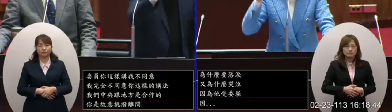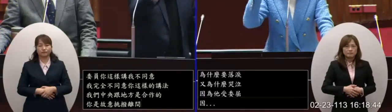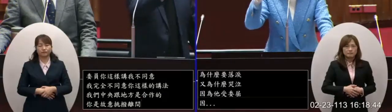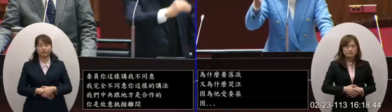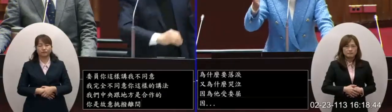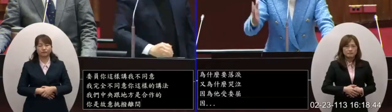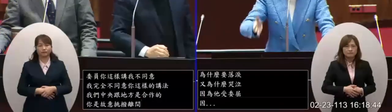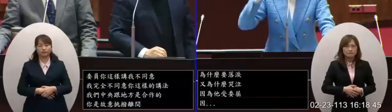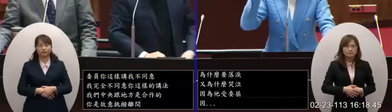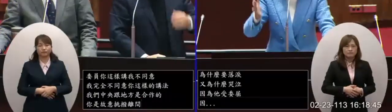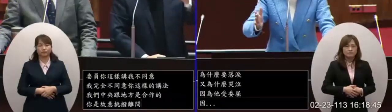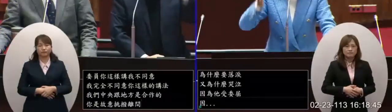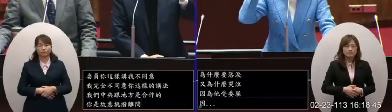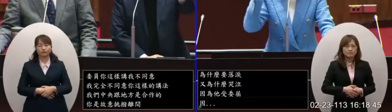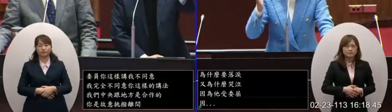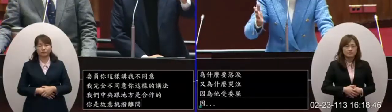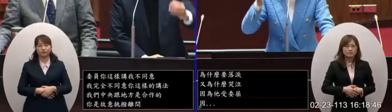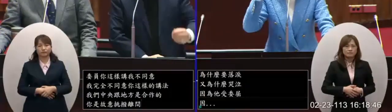谢谢。